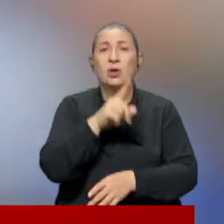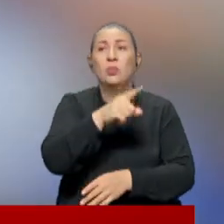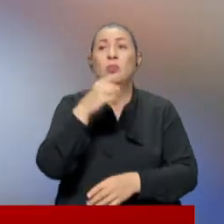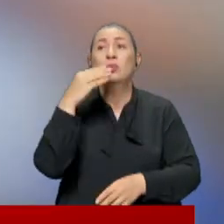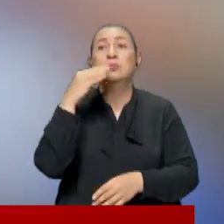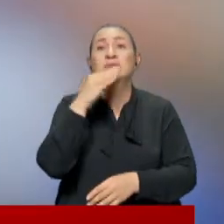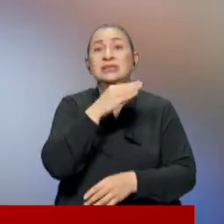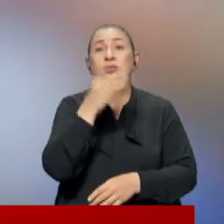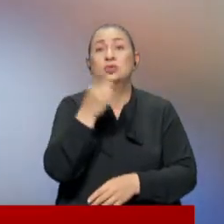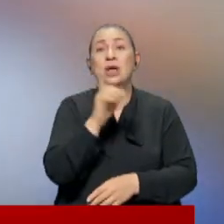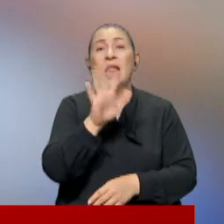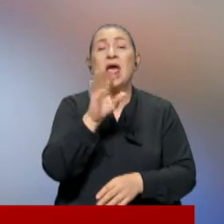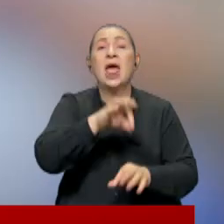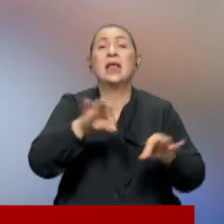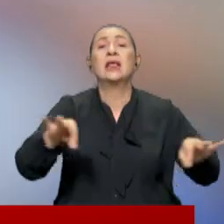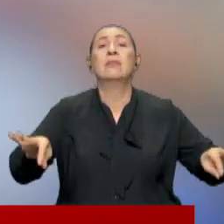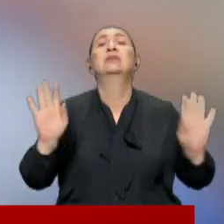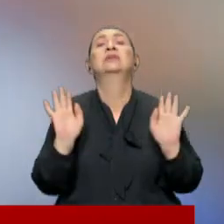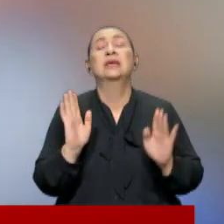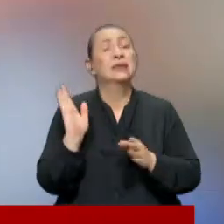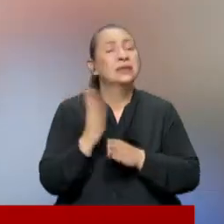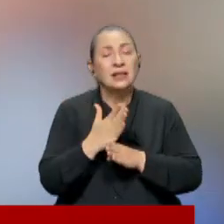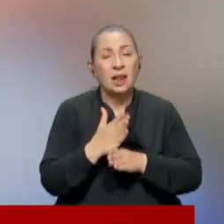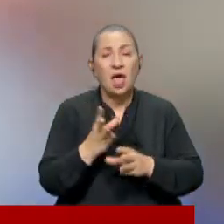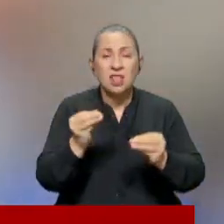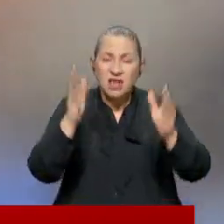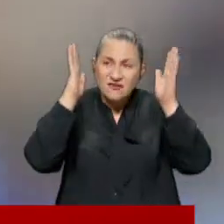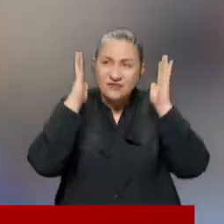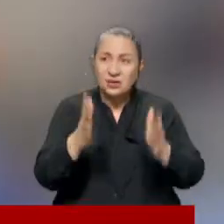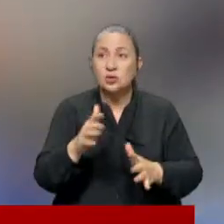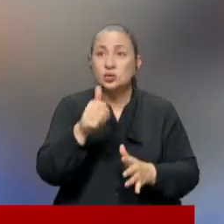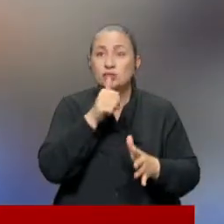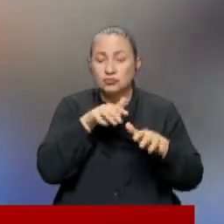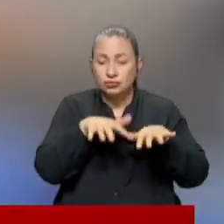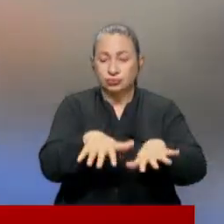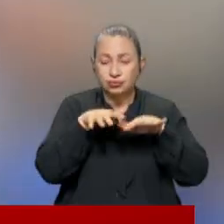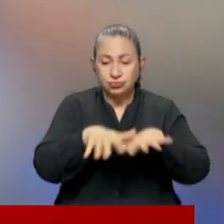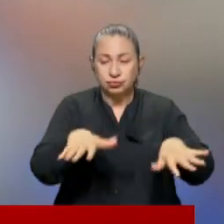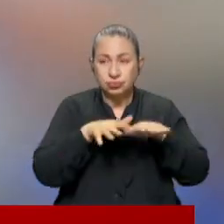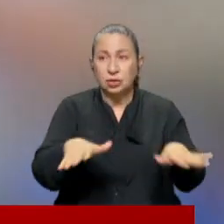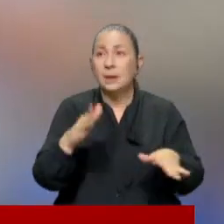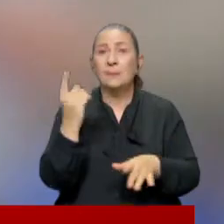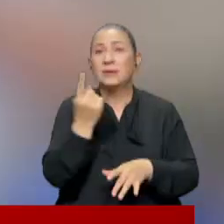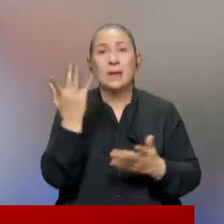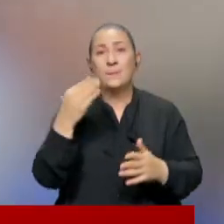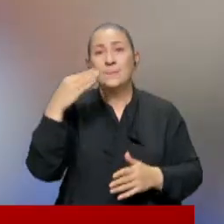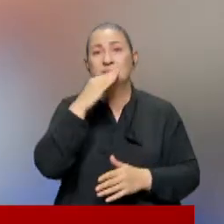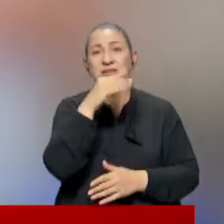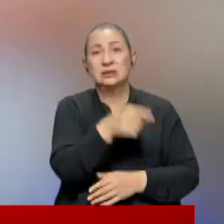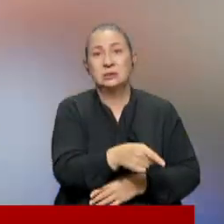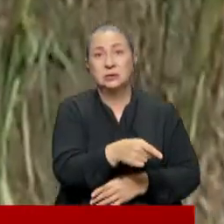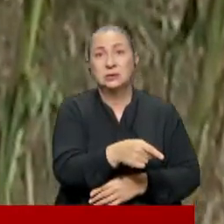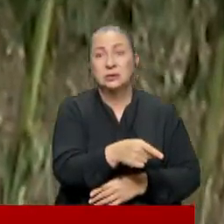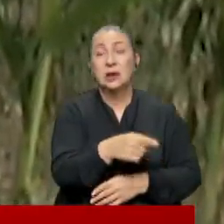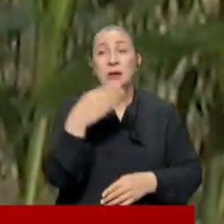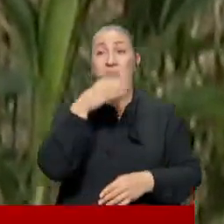mısırın %50'si ekilmezdi. Neden? En çok su kullandığımız ürünlerden bir tanesi